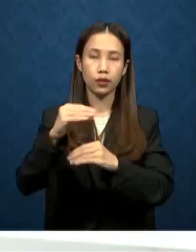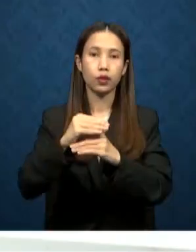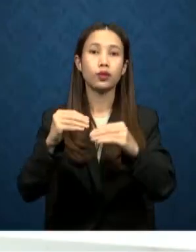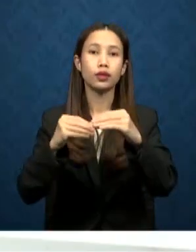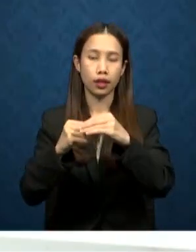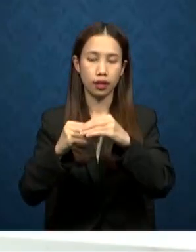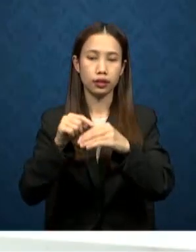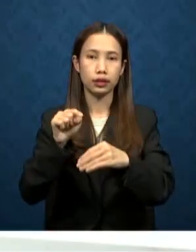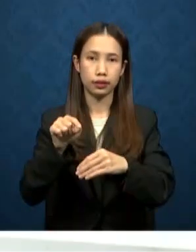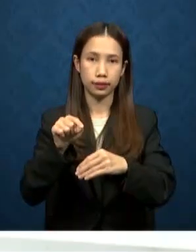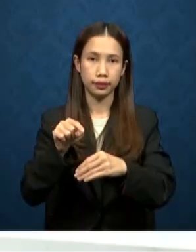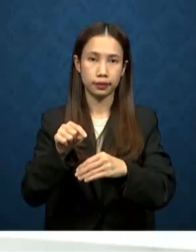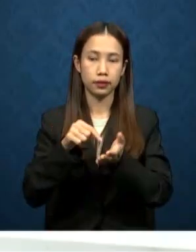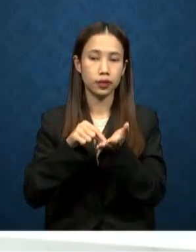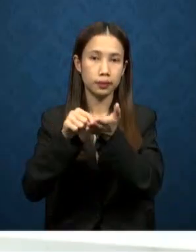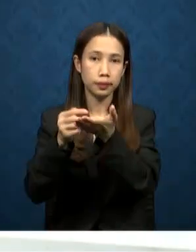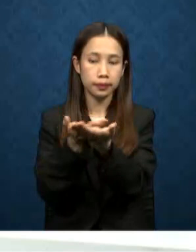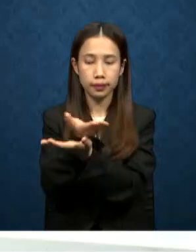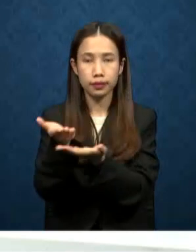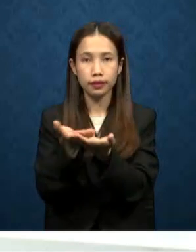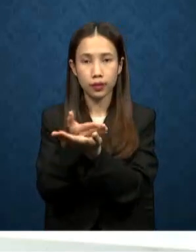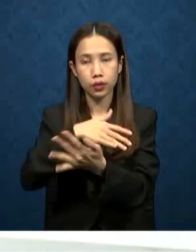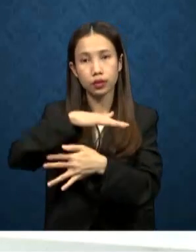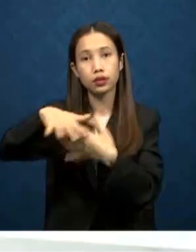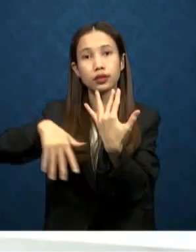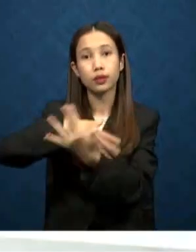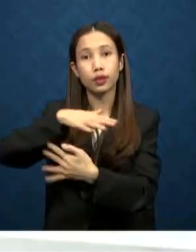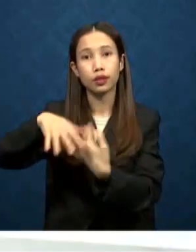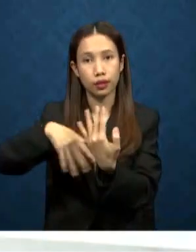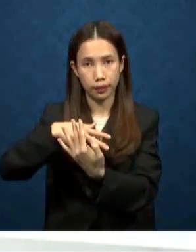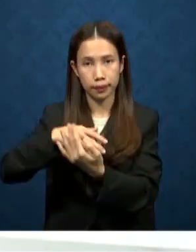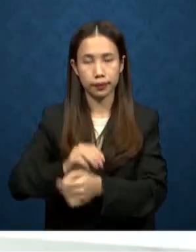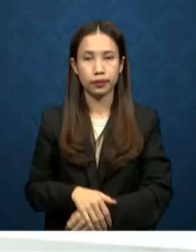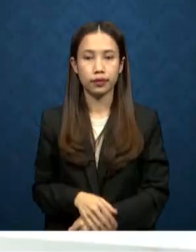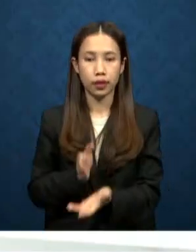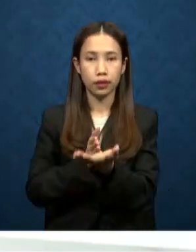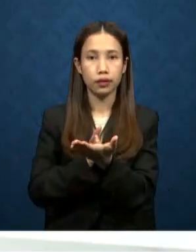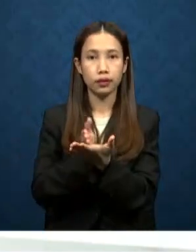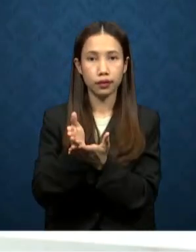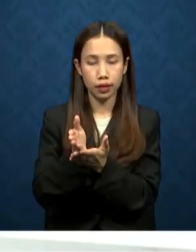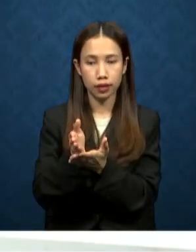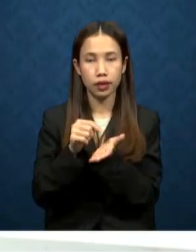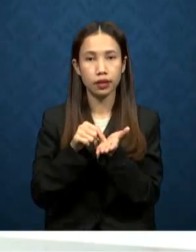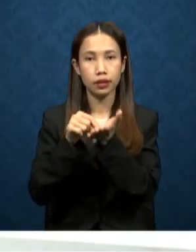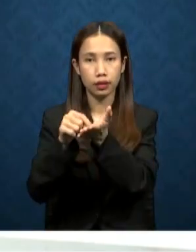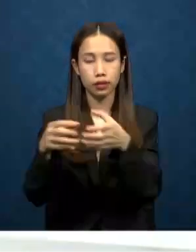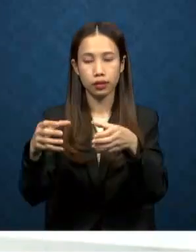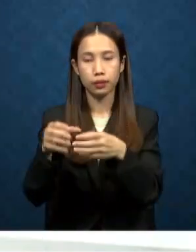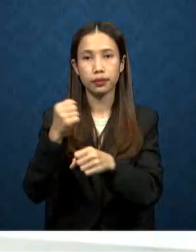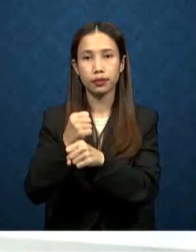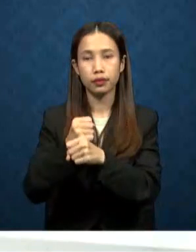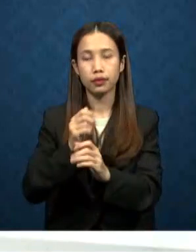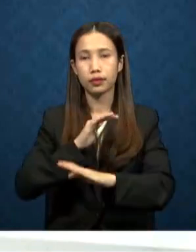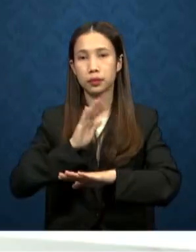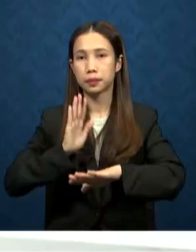ชีมูลเนี่ยเข้าสู่การพิจารณาด้านสิ่งแวดล้อมนะครับด้านต่อคณะผู้ชำนาญการด้